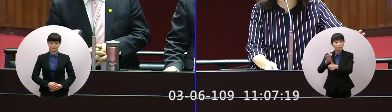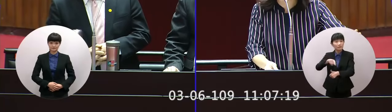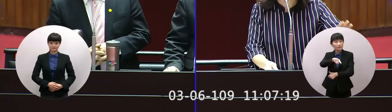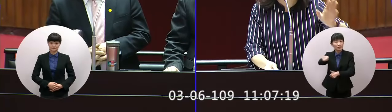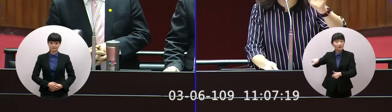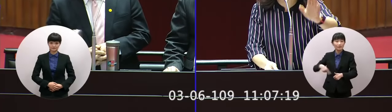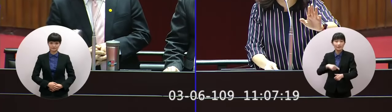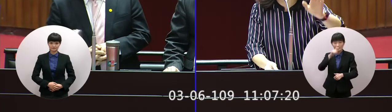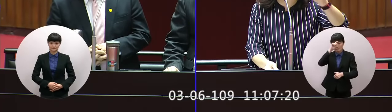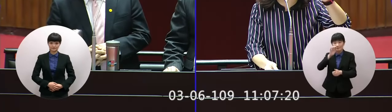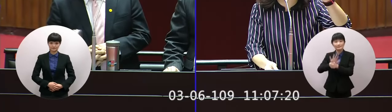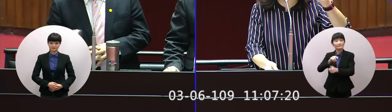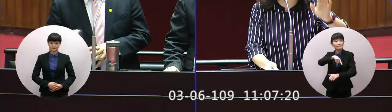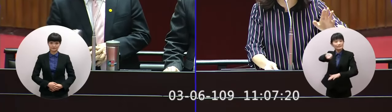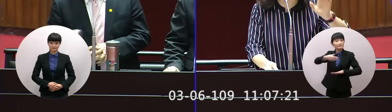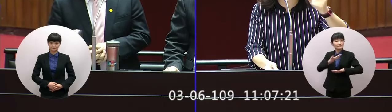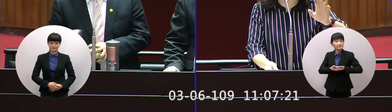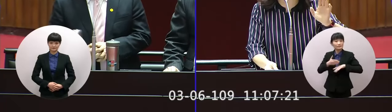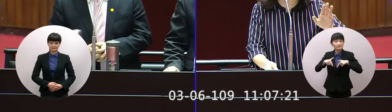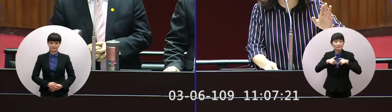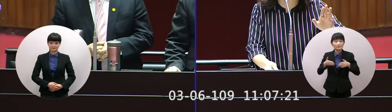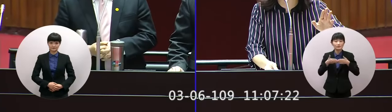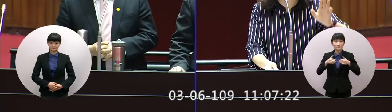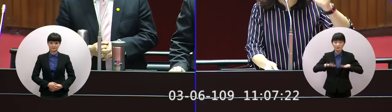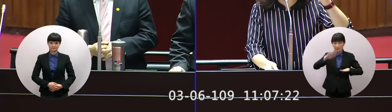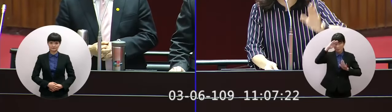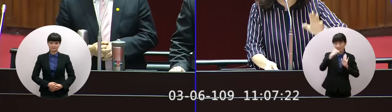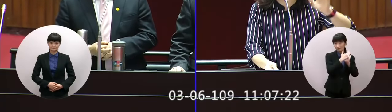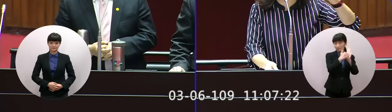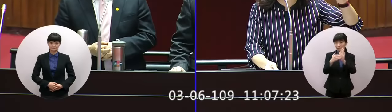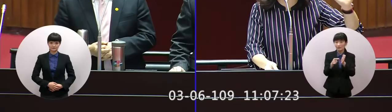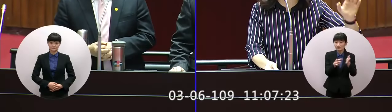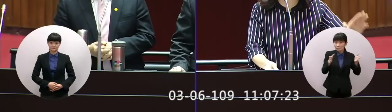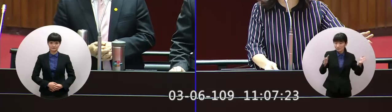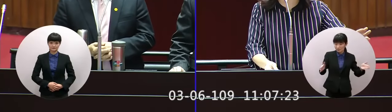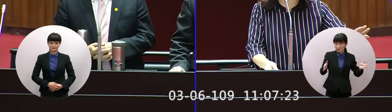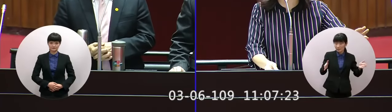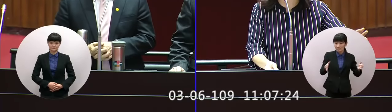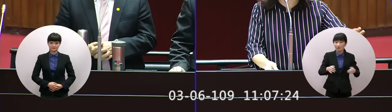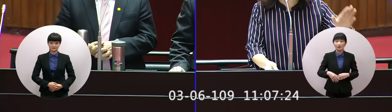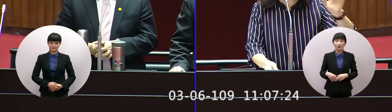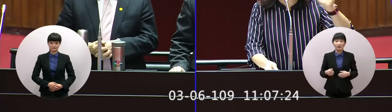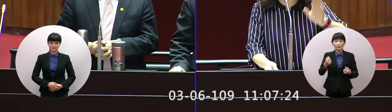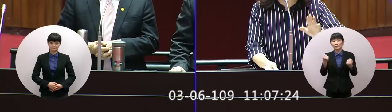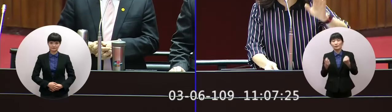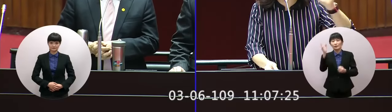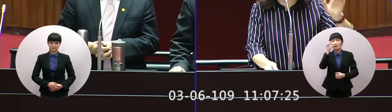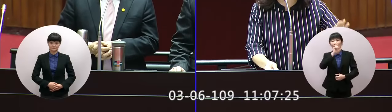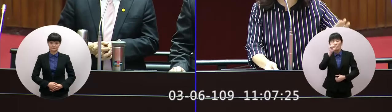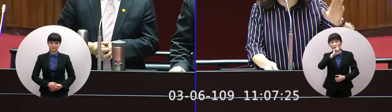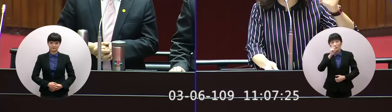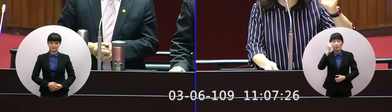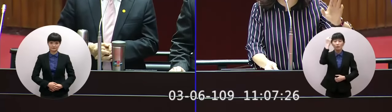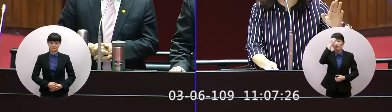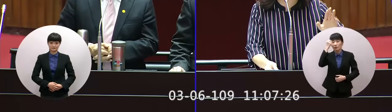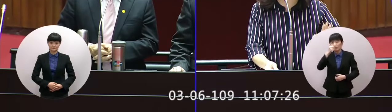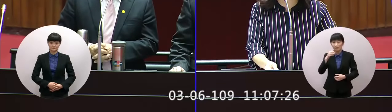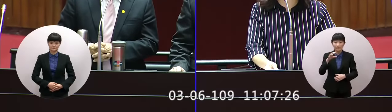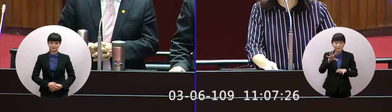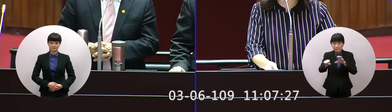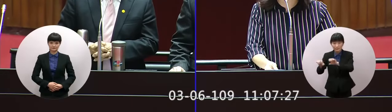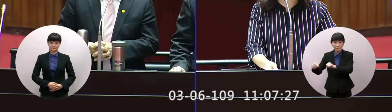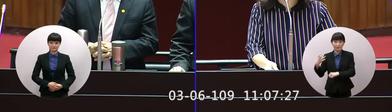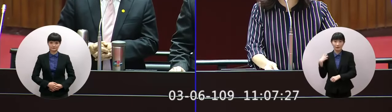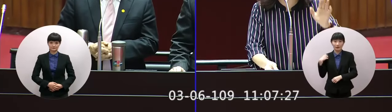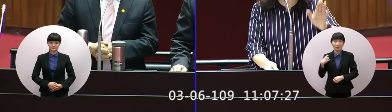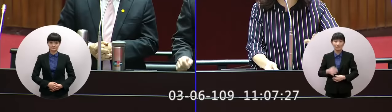担心，这个是我觉得是在疫情期间继续维持酒测，不要让大家觉得有侥幸